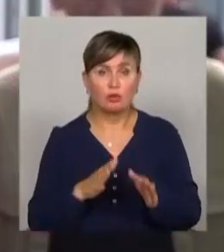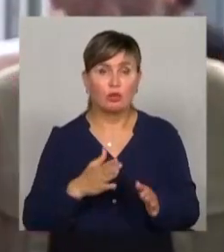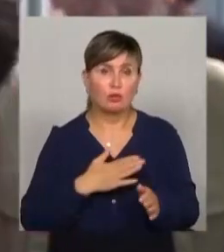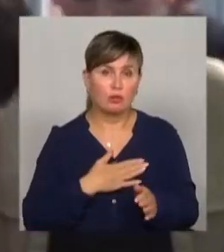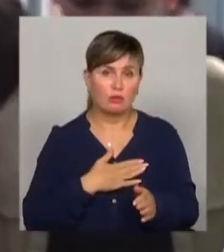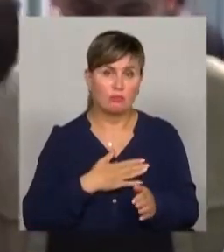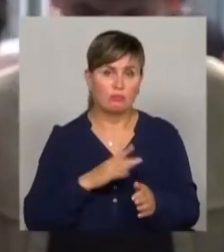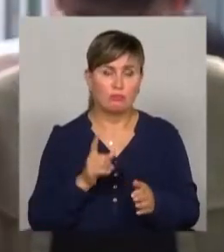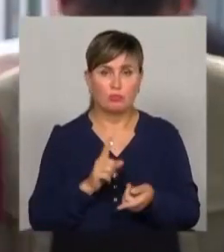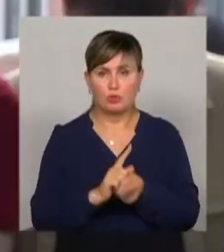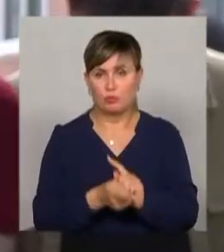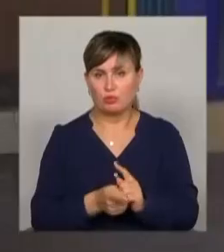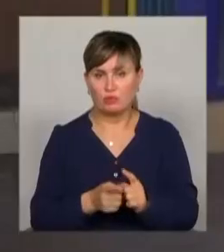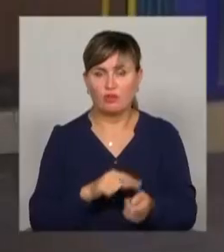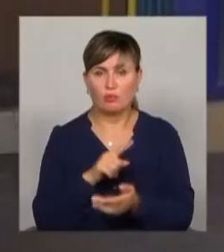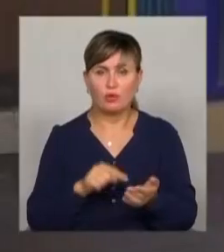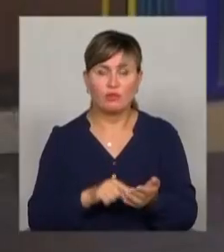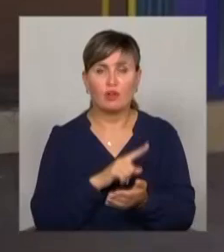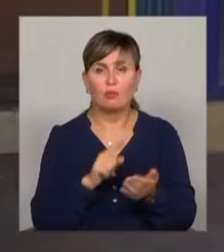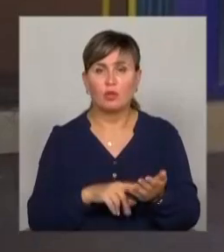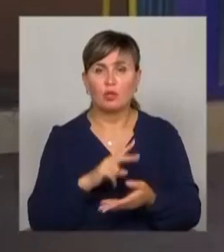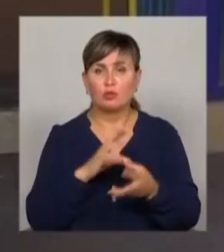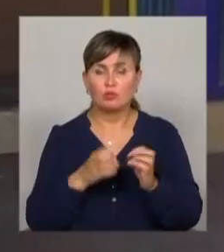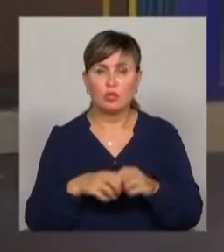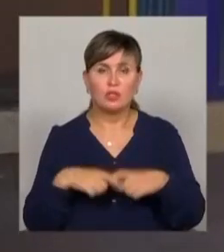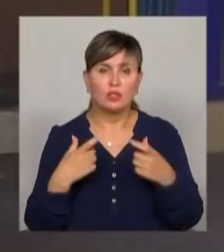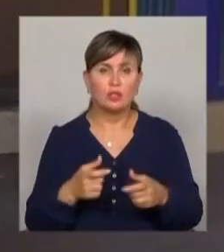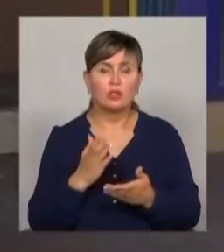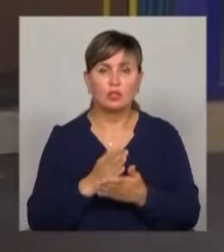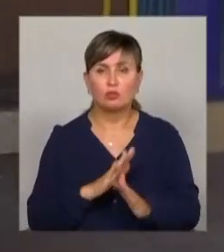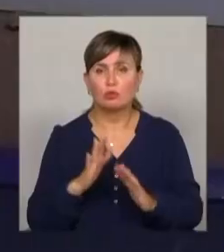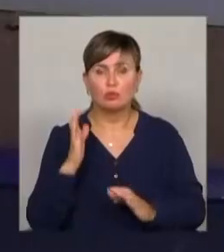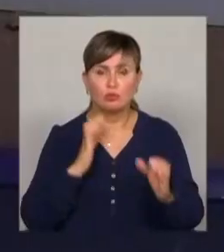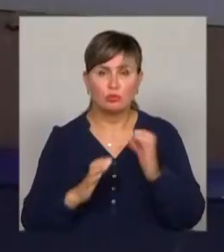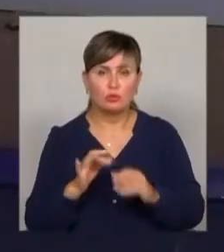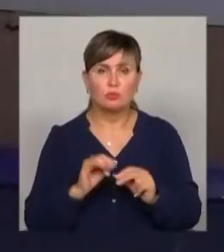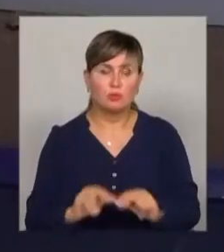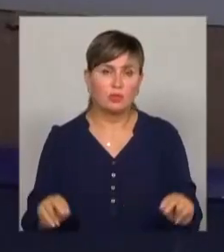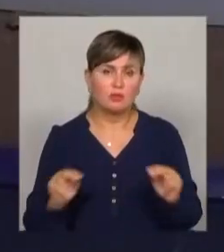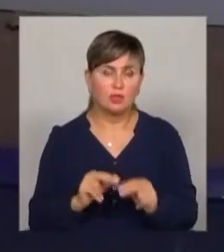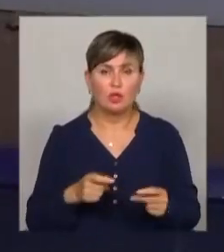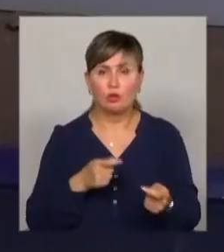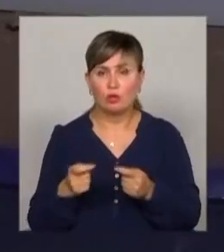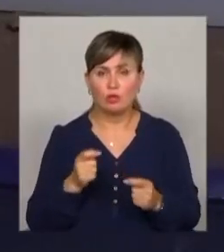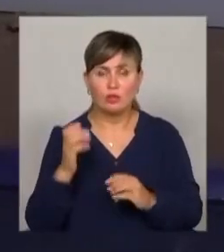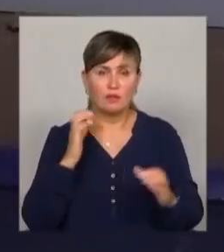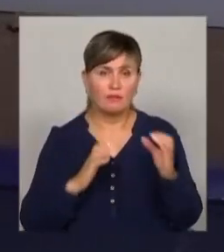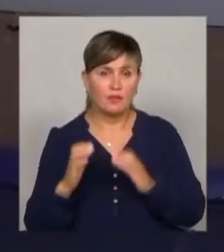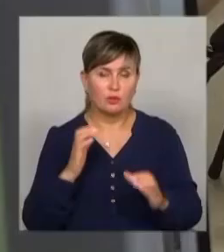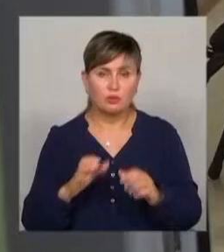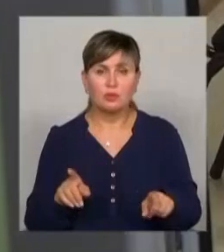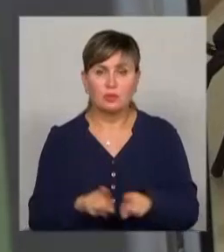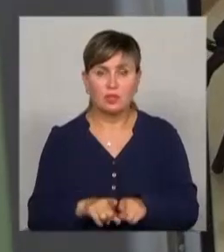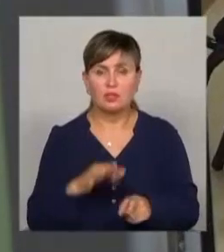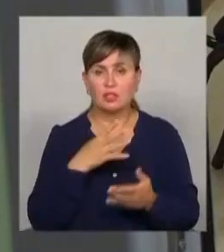почему-то поменяли базовые вопросы. Вопросы к результатам тестов есть не только у студентов, но и у преподавателей. Руководство вуза солидарно с интернами. Со